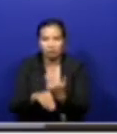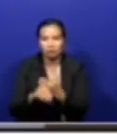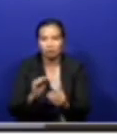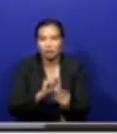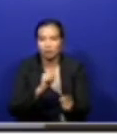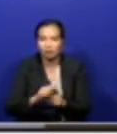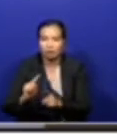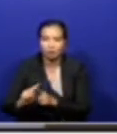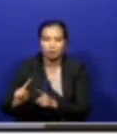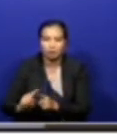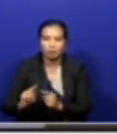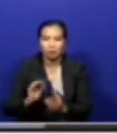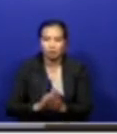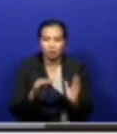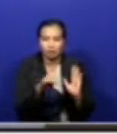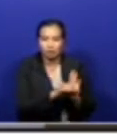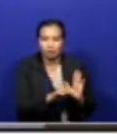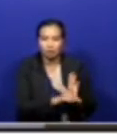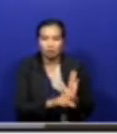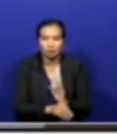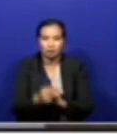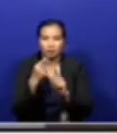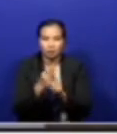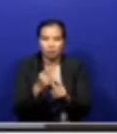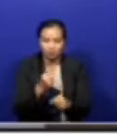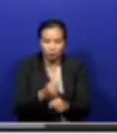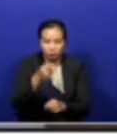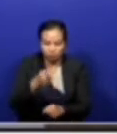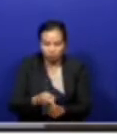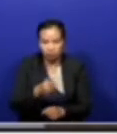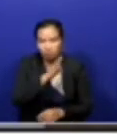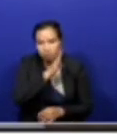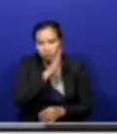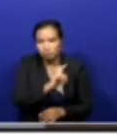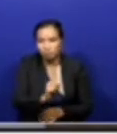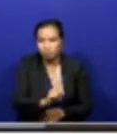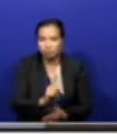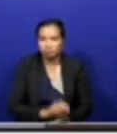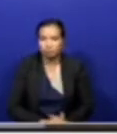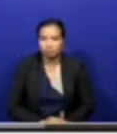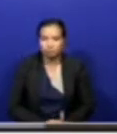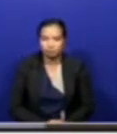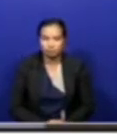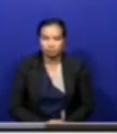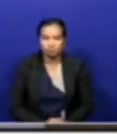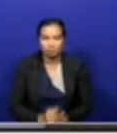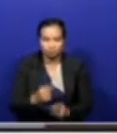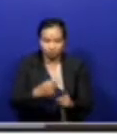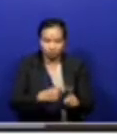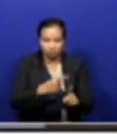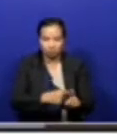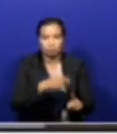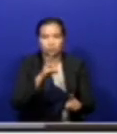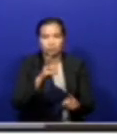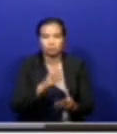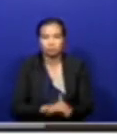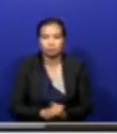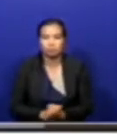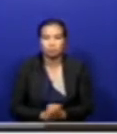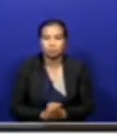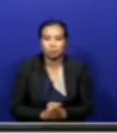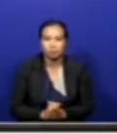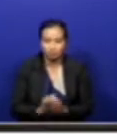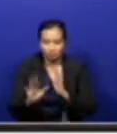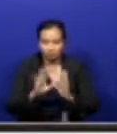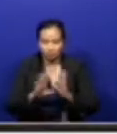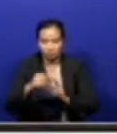เขาได้ดำเนินการอย่างเป็นรูปธรรมหรือไม่อย่างไรเดือนนี้เดือน6นะครับมันจะมาช่วงประ